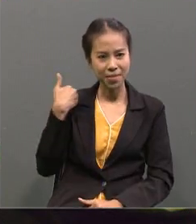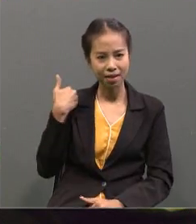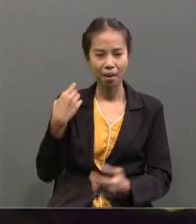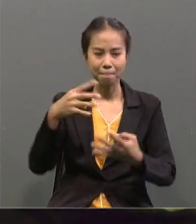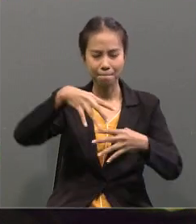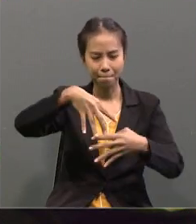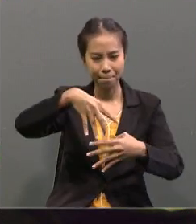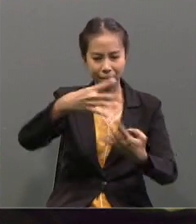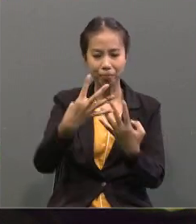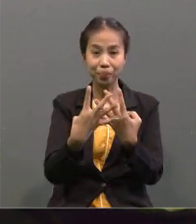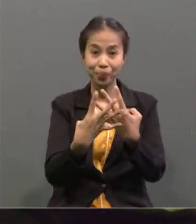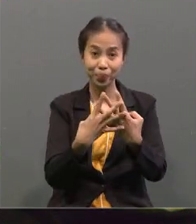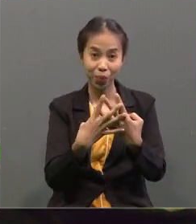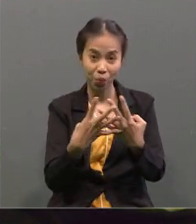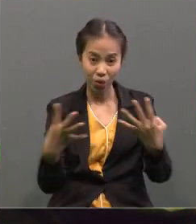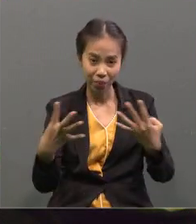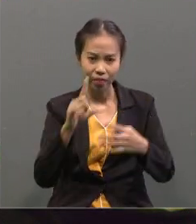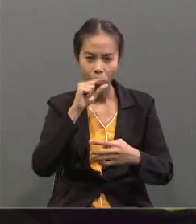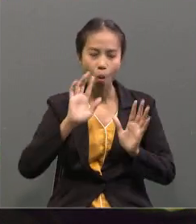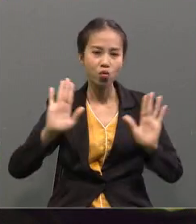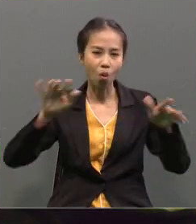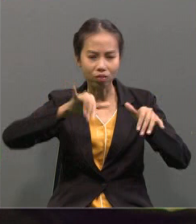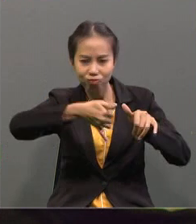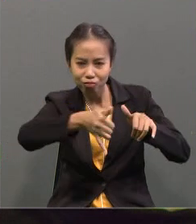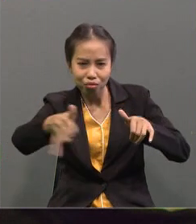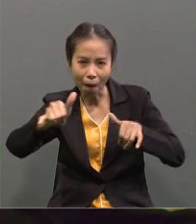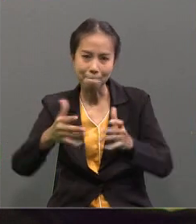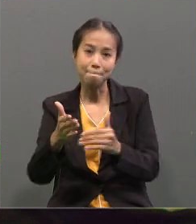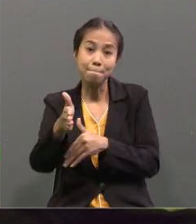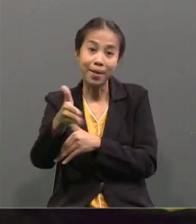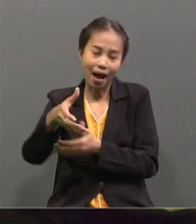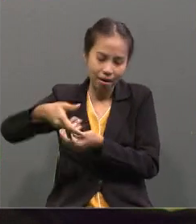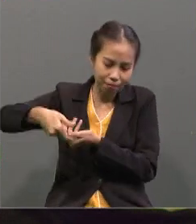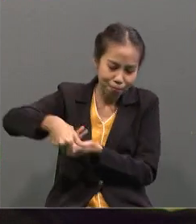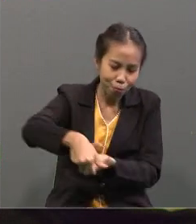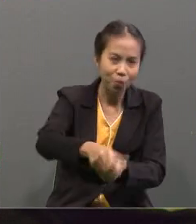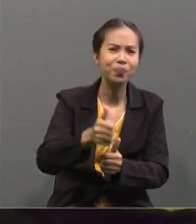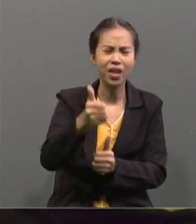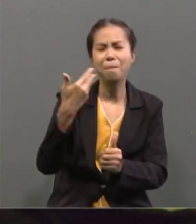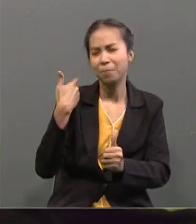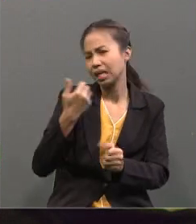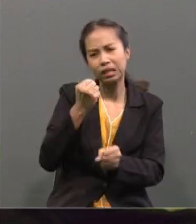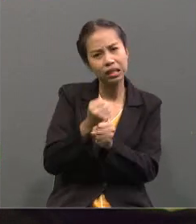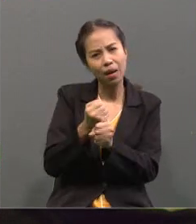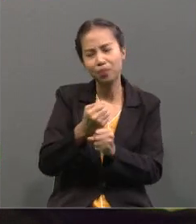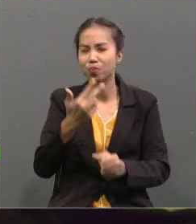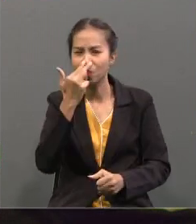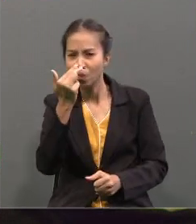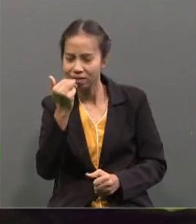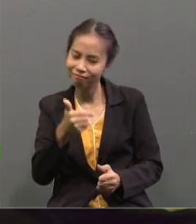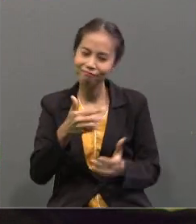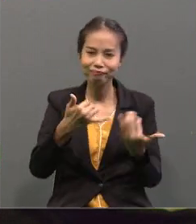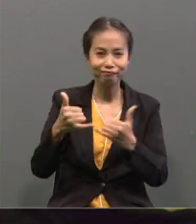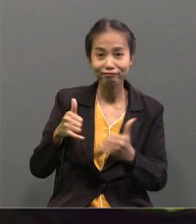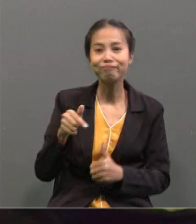map.dsiเมื่อสักครู่นี้ก็ถือว่าเป็นเว็บไซต์ที่น่าสนใจมีกิจกรรมให้เลือกหลากหลายมากมายทีเดียวนอกจากได้รับความสนุกสนานแล้วเนี่ย